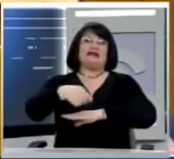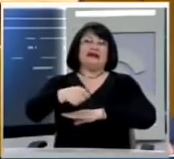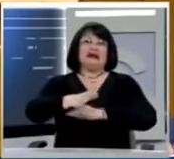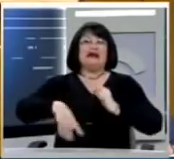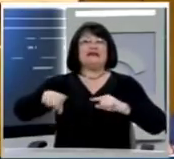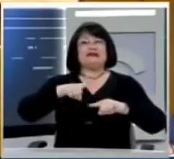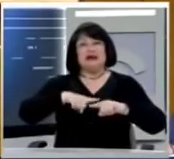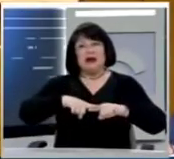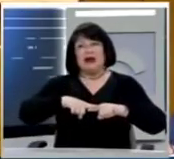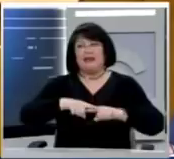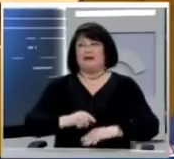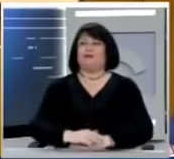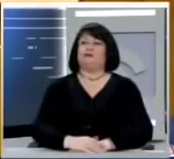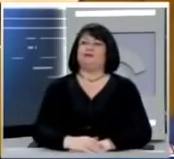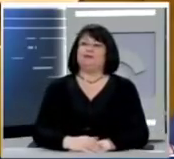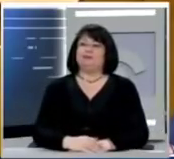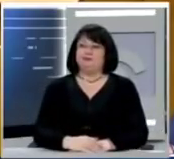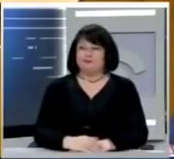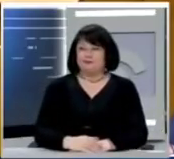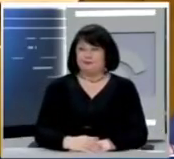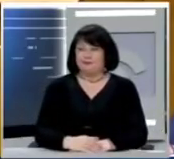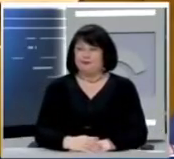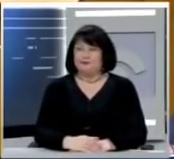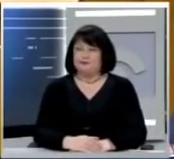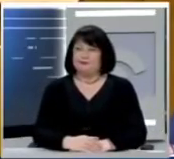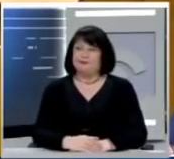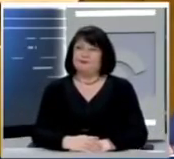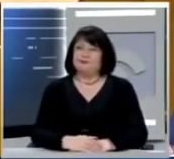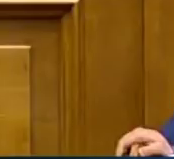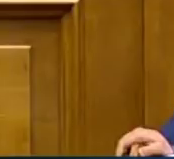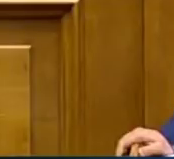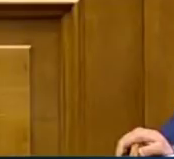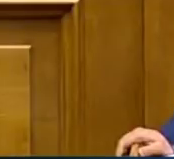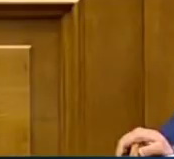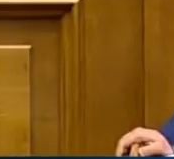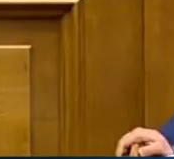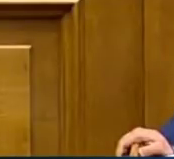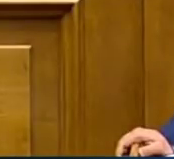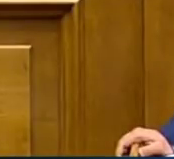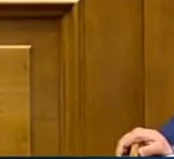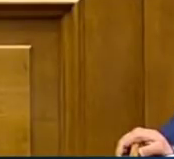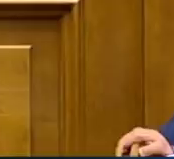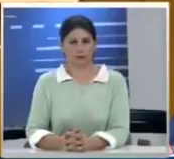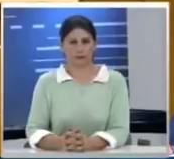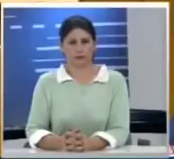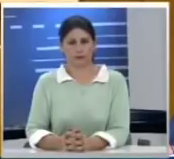μας, όσο όμως και της δικαιοσύνης στους θεσμούς, στη ζωή, στην κοινωνία, στην καθημερινότητά